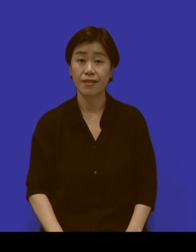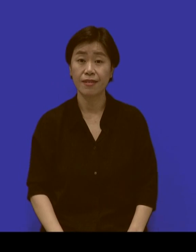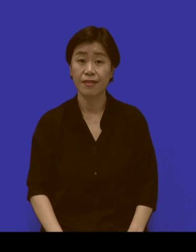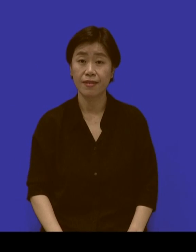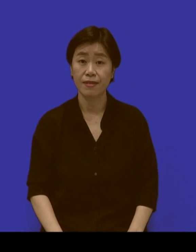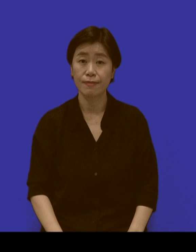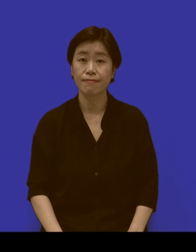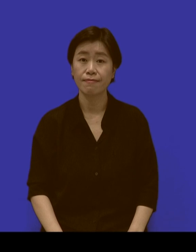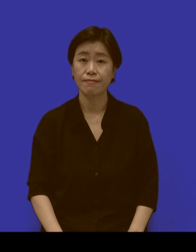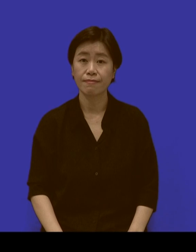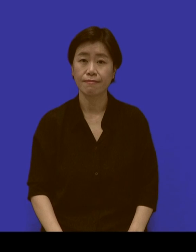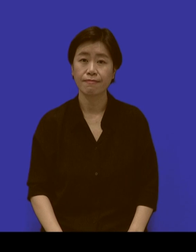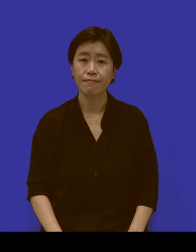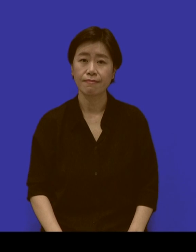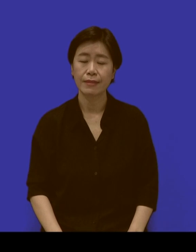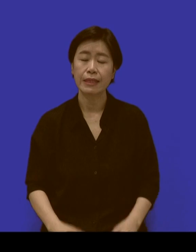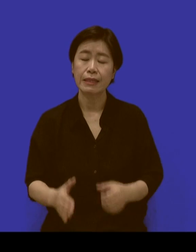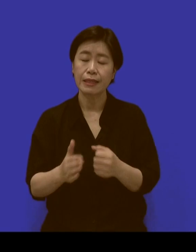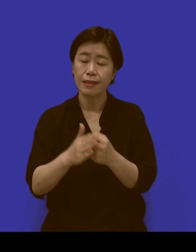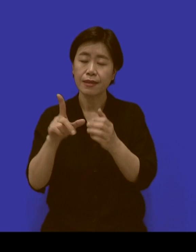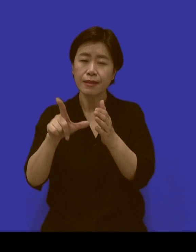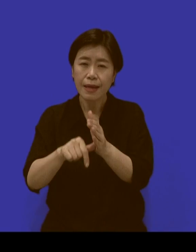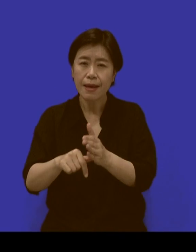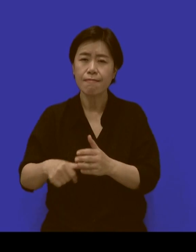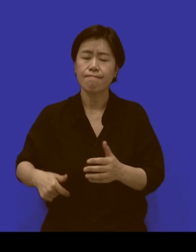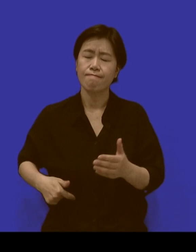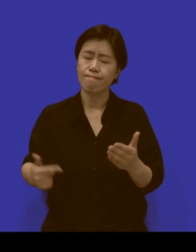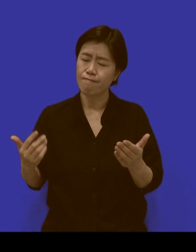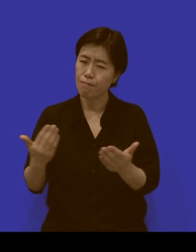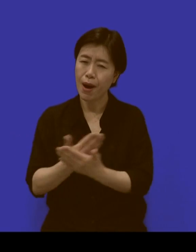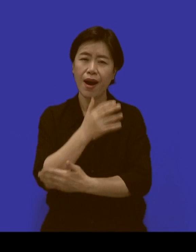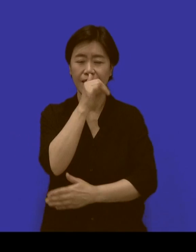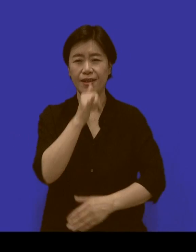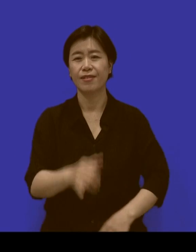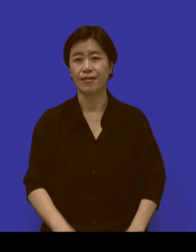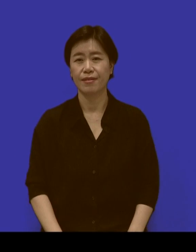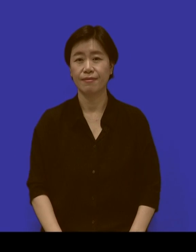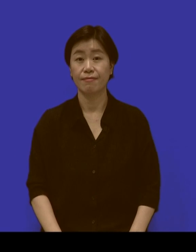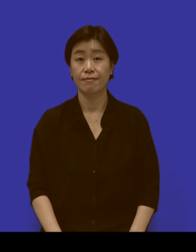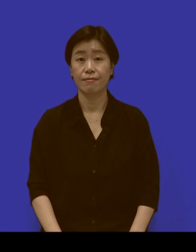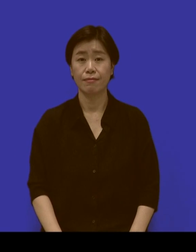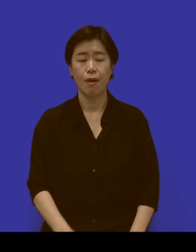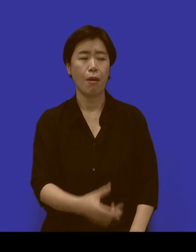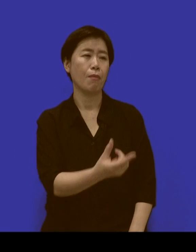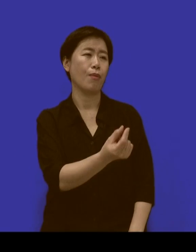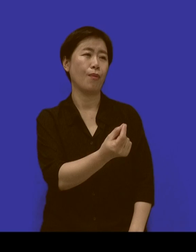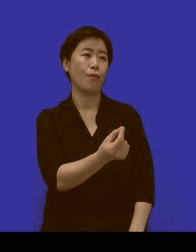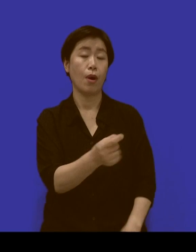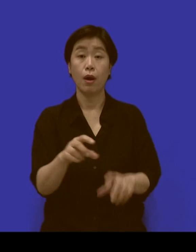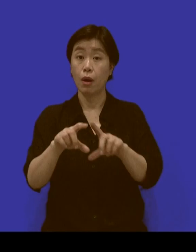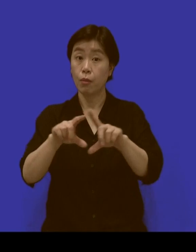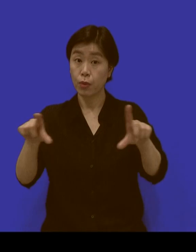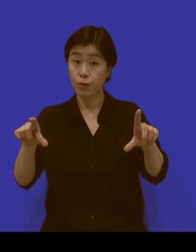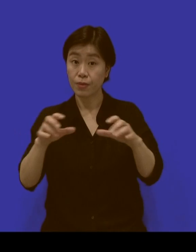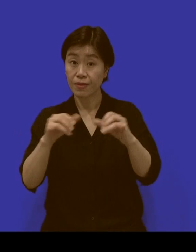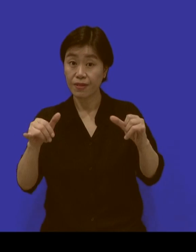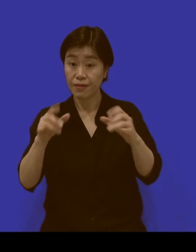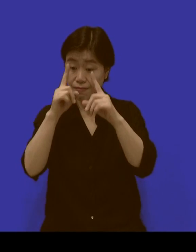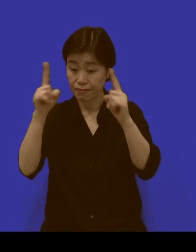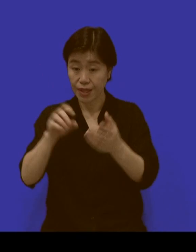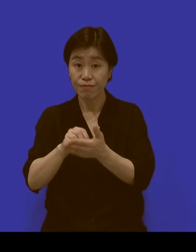하나님 보여주시면서 회개케 하시더라고요. 되게 와닿네요. 왜냐면 입시를 앞두고 매일 네. 새벽 기도 가는 학부모들 되게